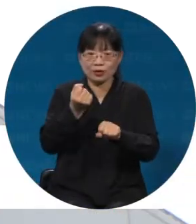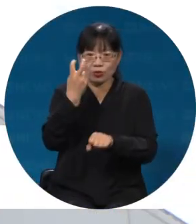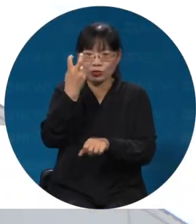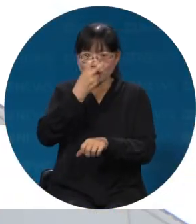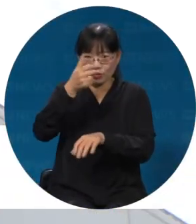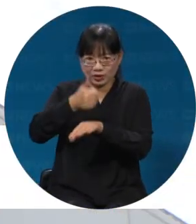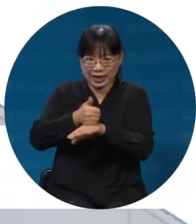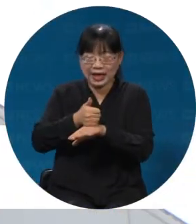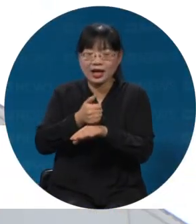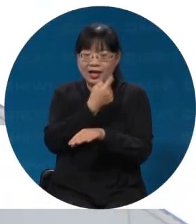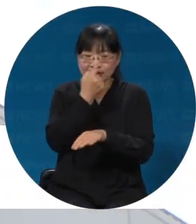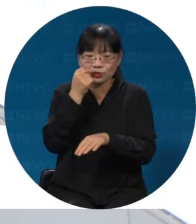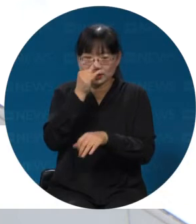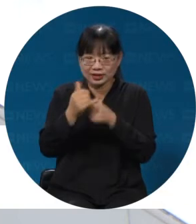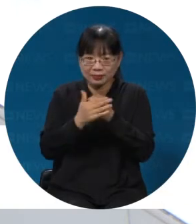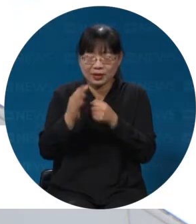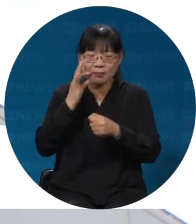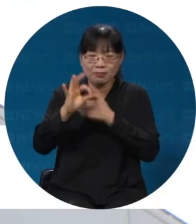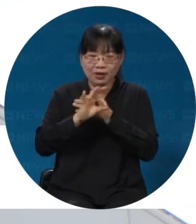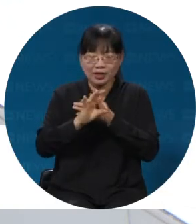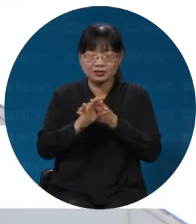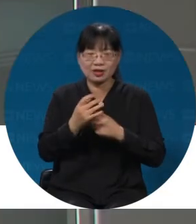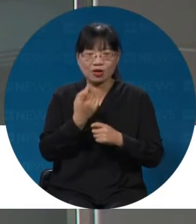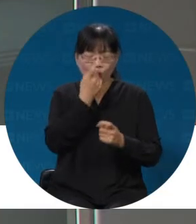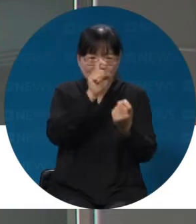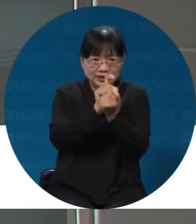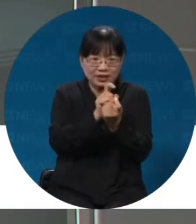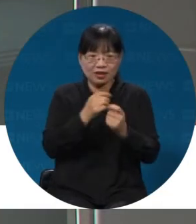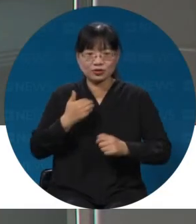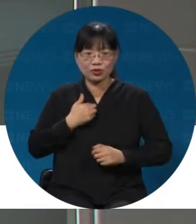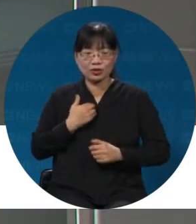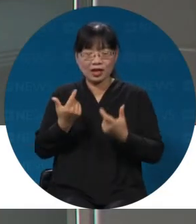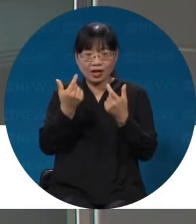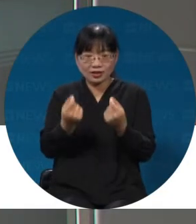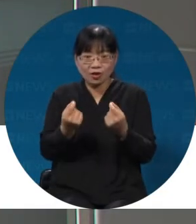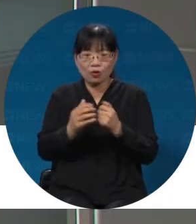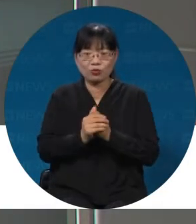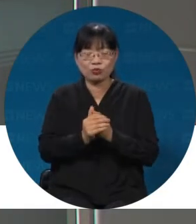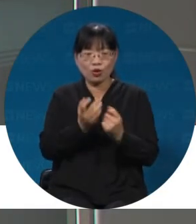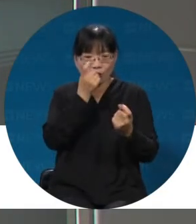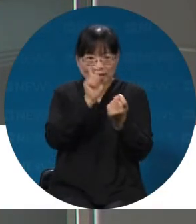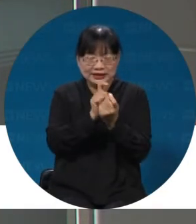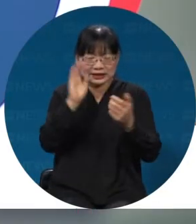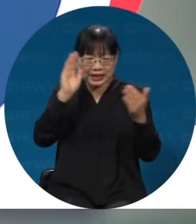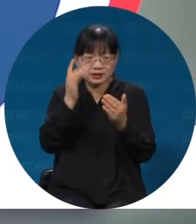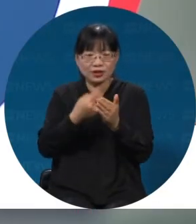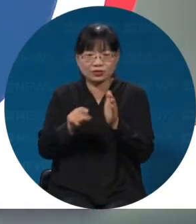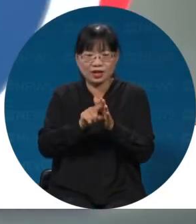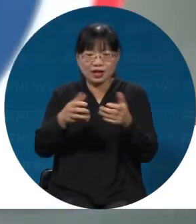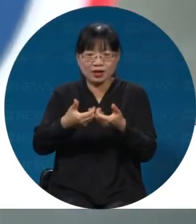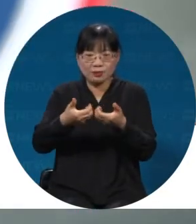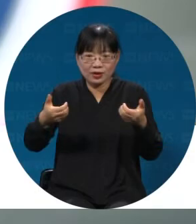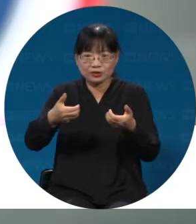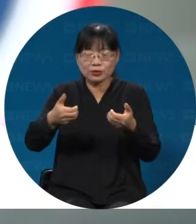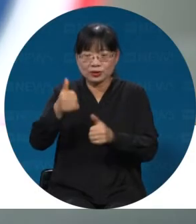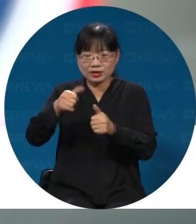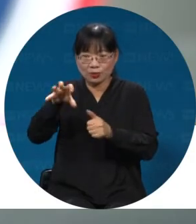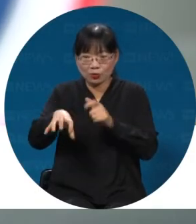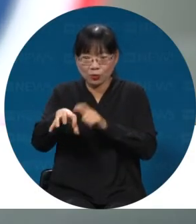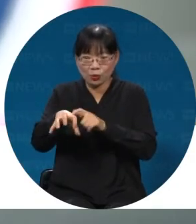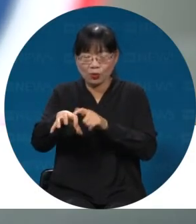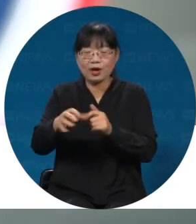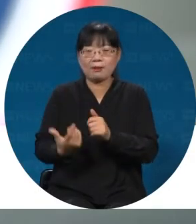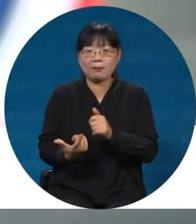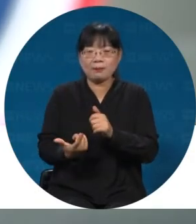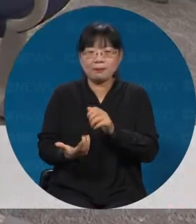때문에 만약에 확진이 되는 경우에는 저희가 이런 확진된 학생들을 위한 별도 시험장으로 바로 안내를